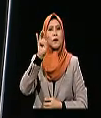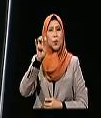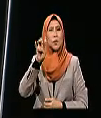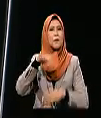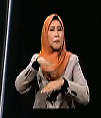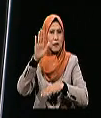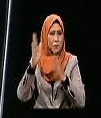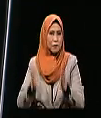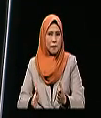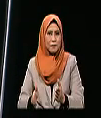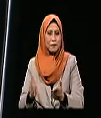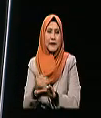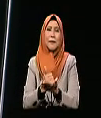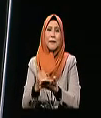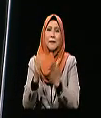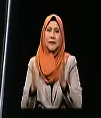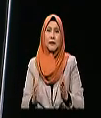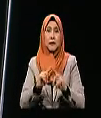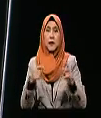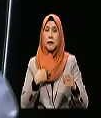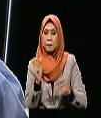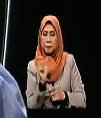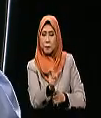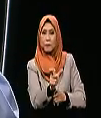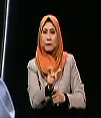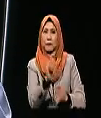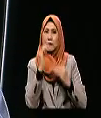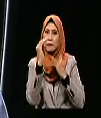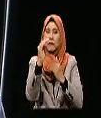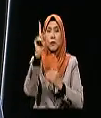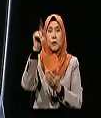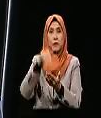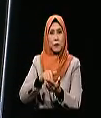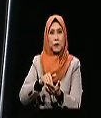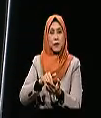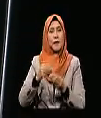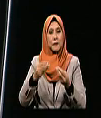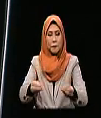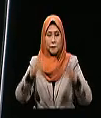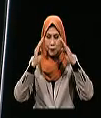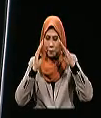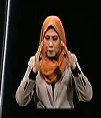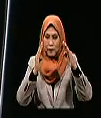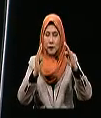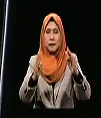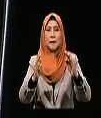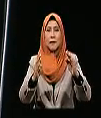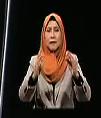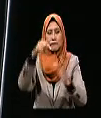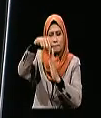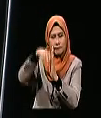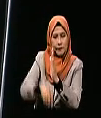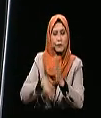saja. Tapi saya meletakkan angka yang tinggi sebagai 1,000 untuk membolehkan kita bagi perhatian yang